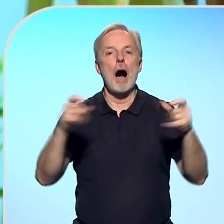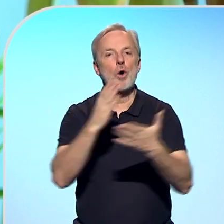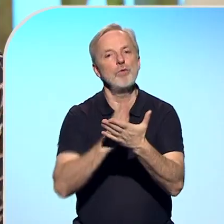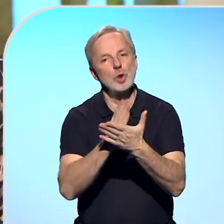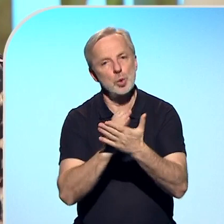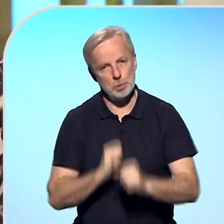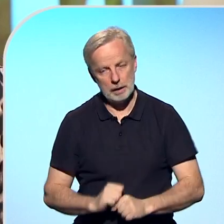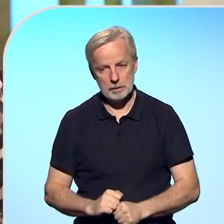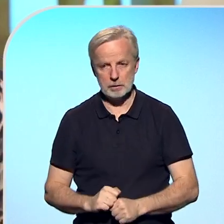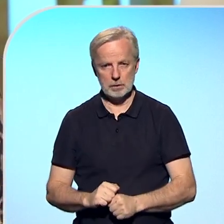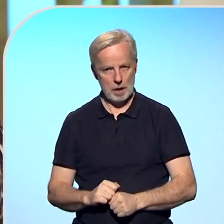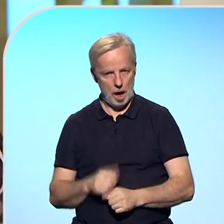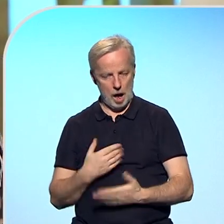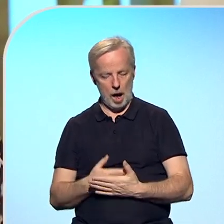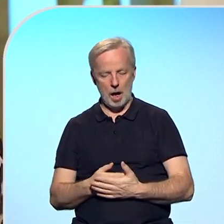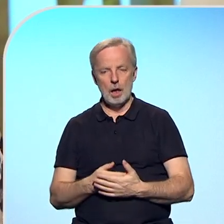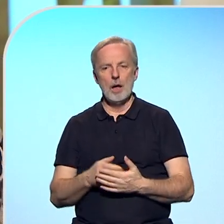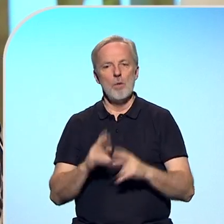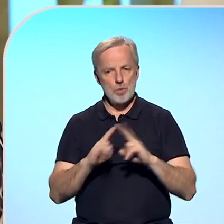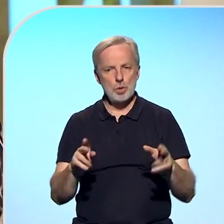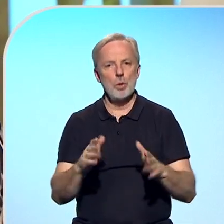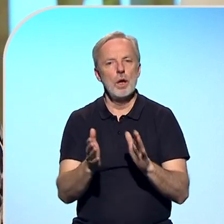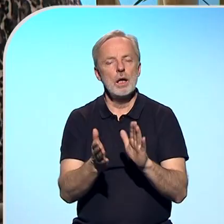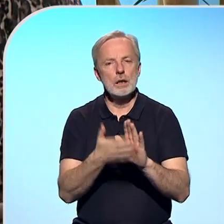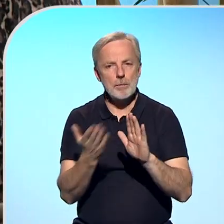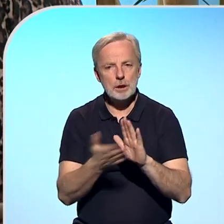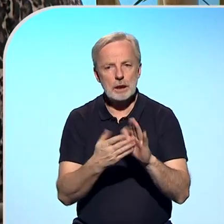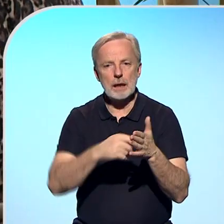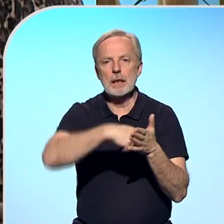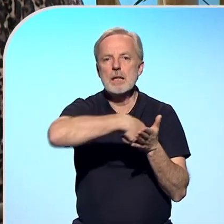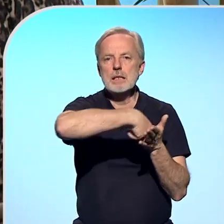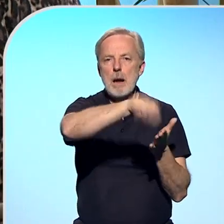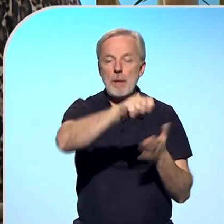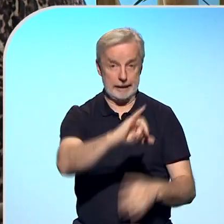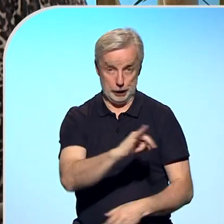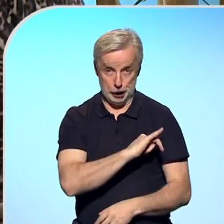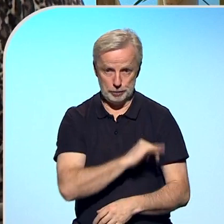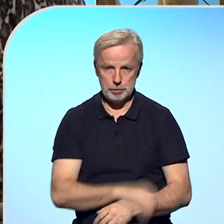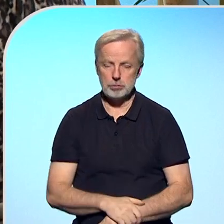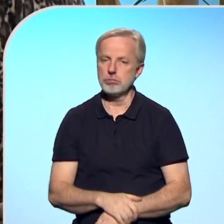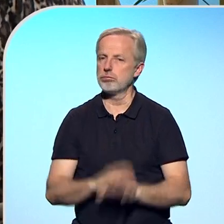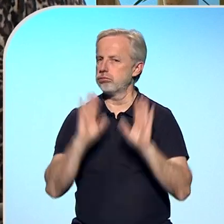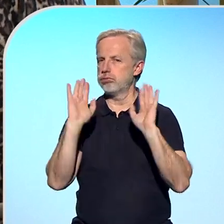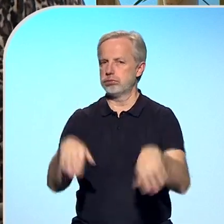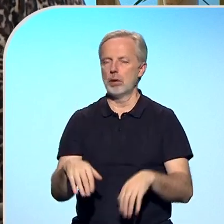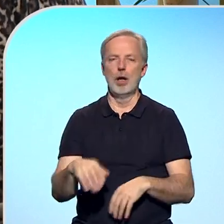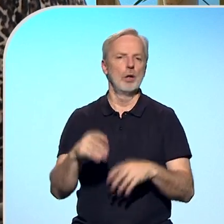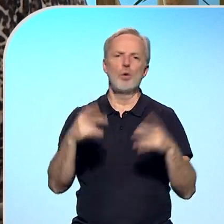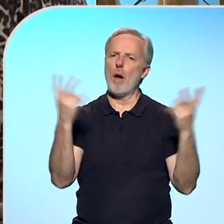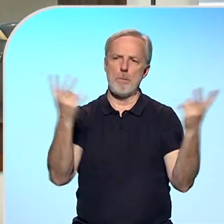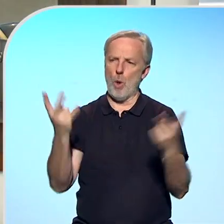poskytovať. Môže to byť třeba i možnosť predčasne splatiť ten úvier? To už majú dneska vlastne všetky tie banky veľmi podobné. To